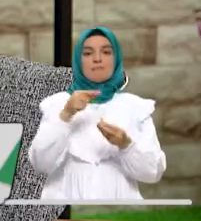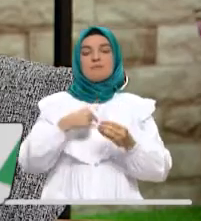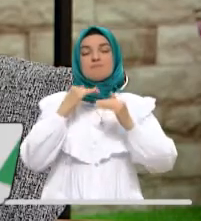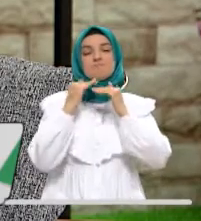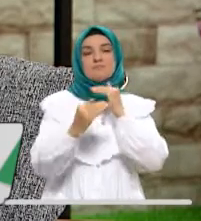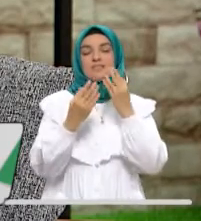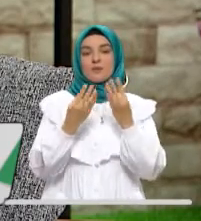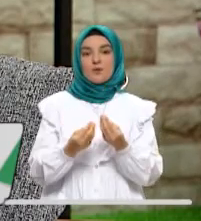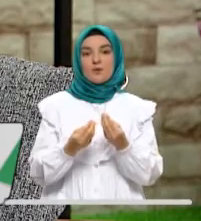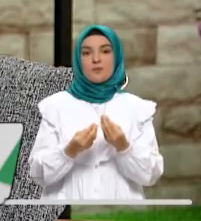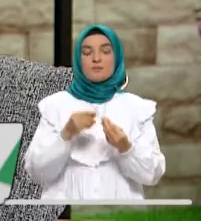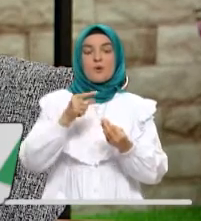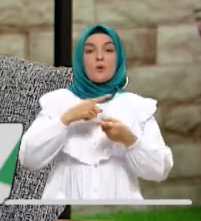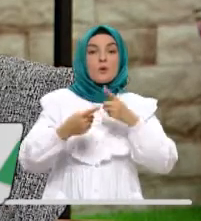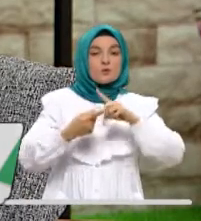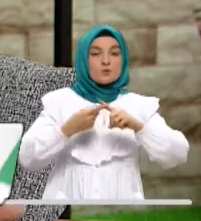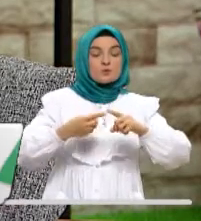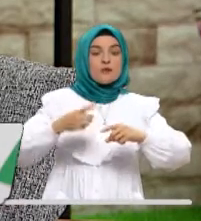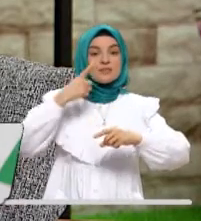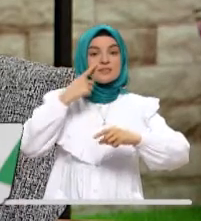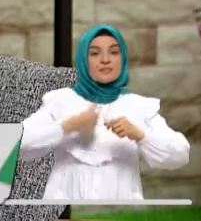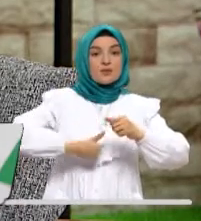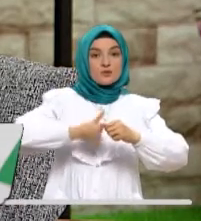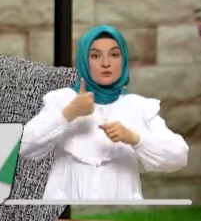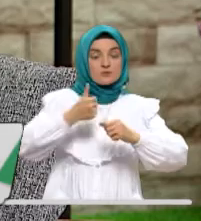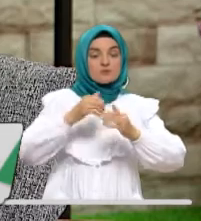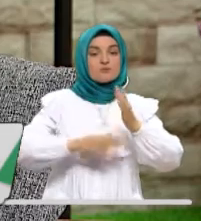her ne kadar Osman Gazi olarak bilinse de esasında